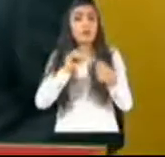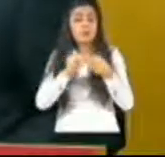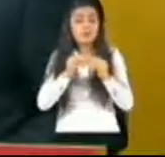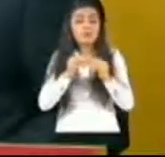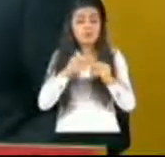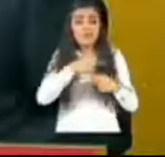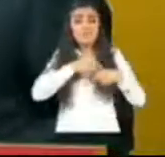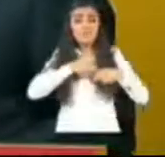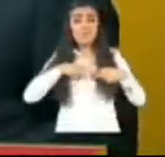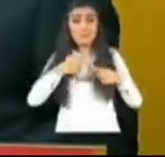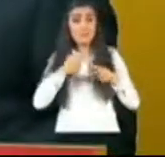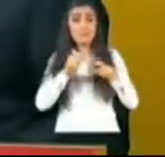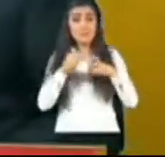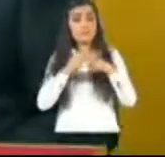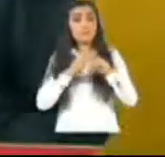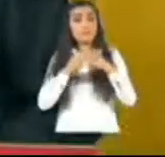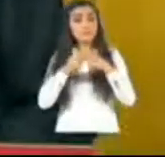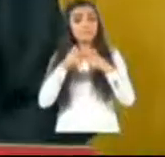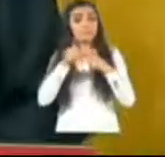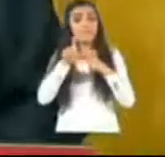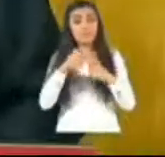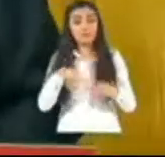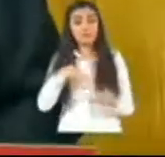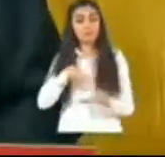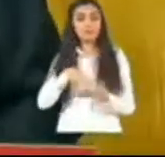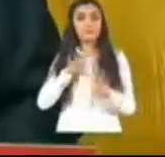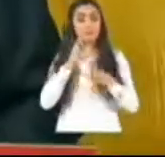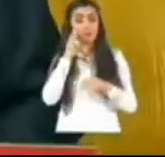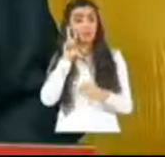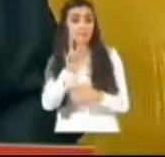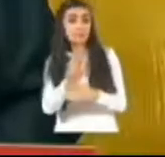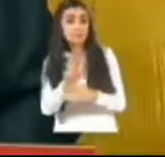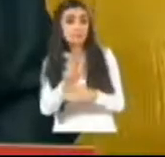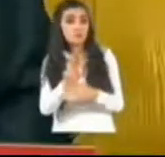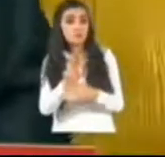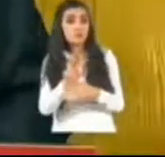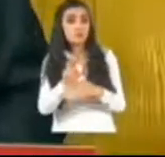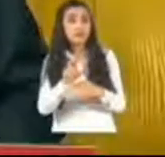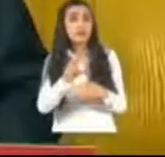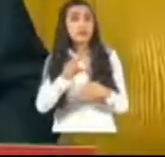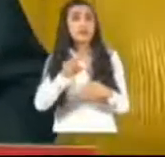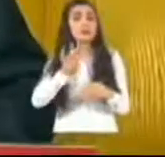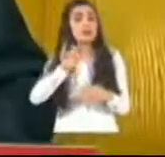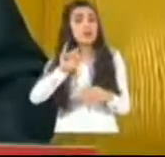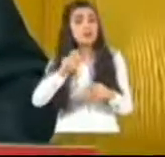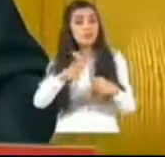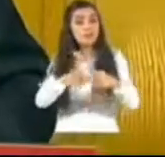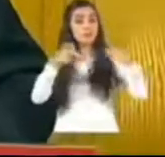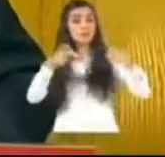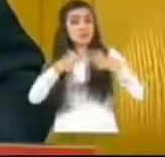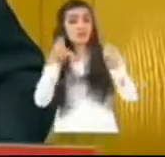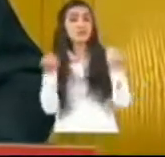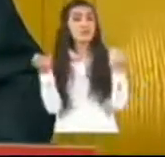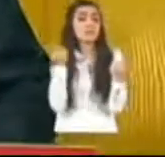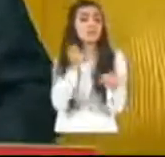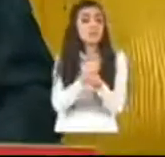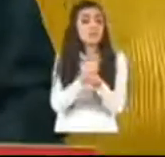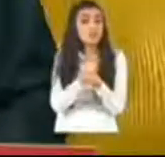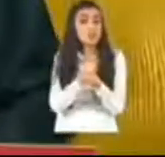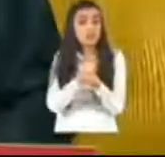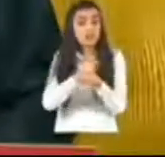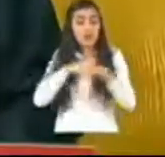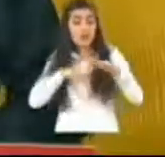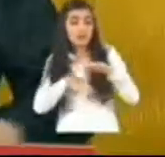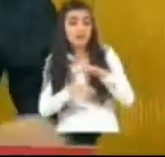karşı milli ve yerel ölçekte direnç gösterilmesi, milliyetçiliğin gelişen ve değişen şartlar